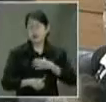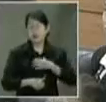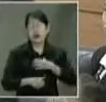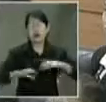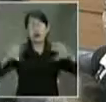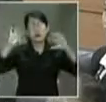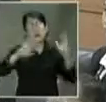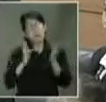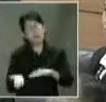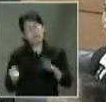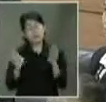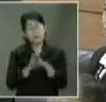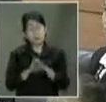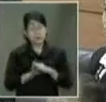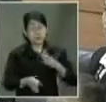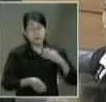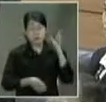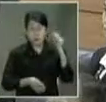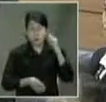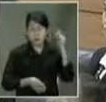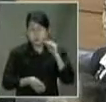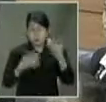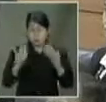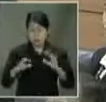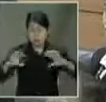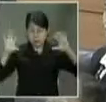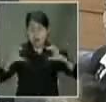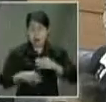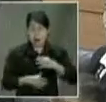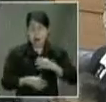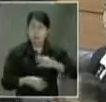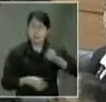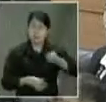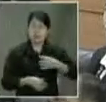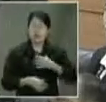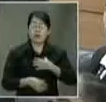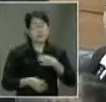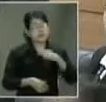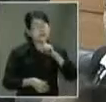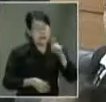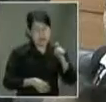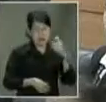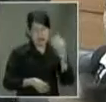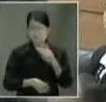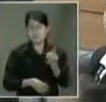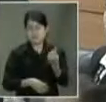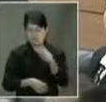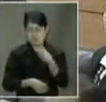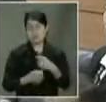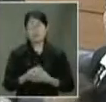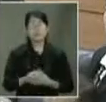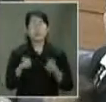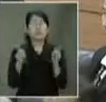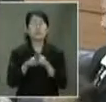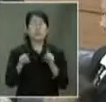อยู่ได้ไหมฮะถามจริงๆท่านก็ต้องตอบผมตรงๆการลอบสังหารคุณสน